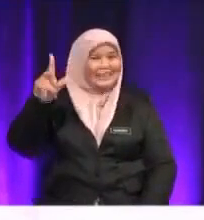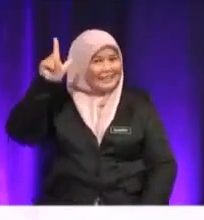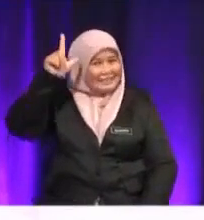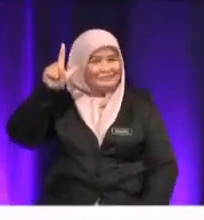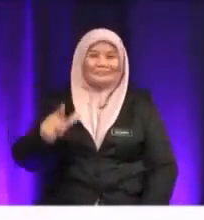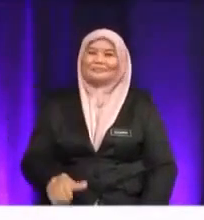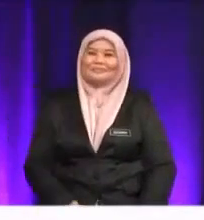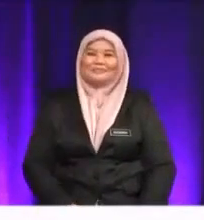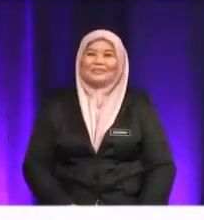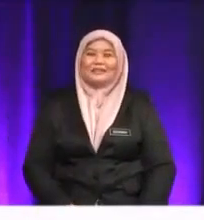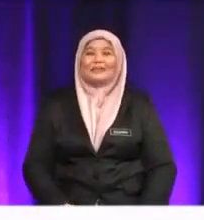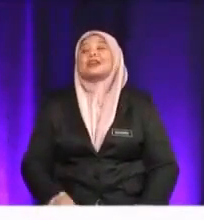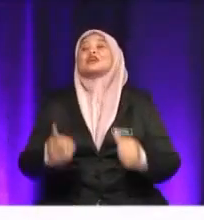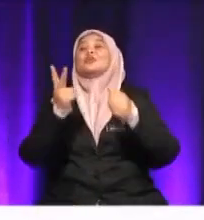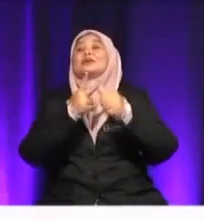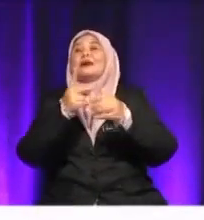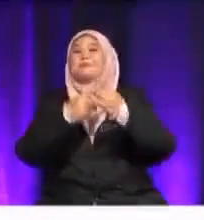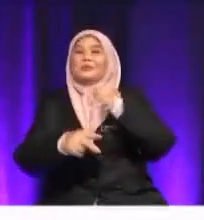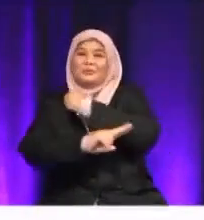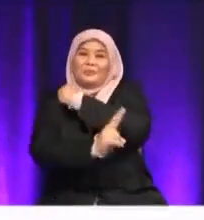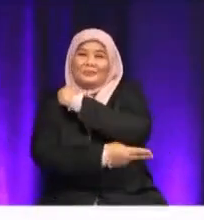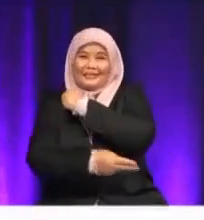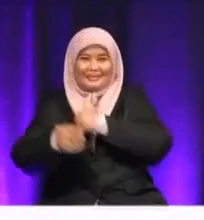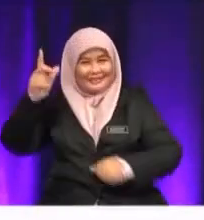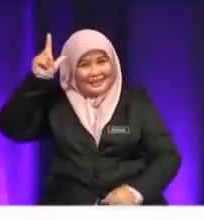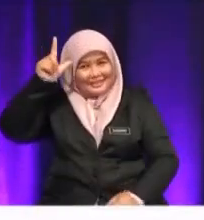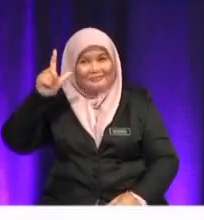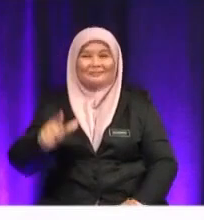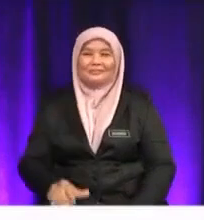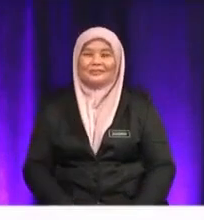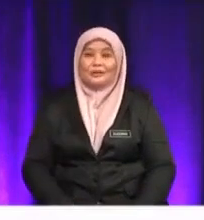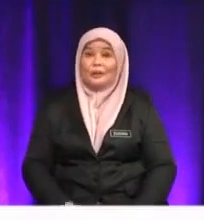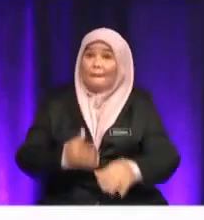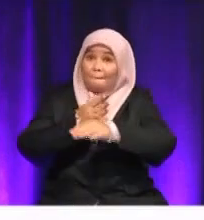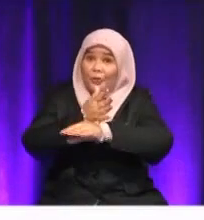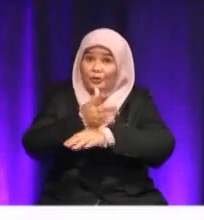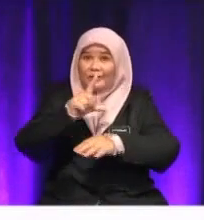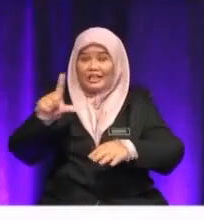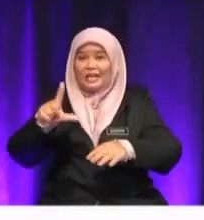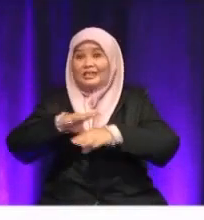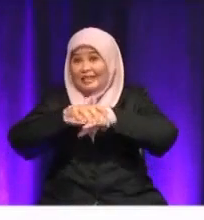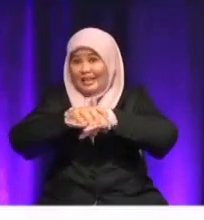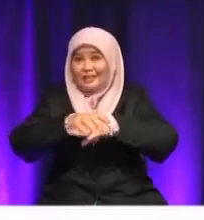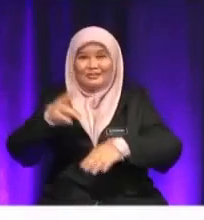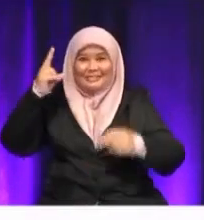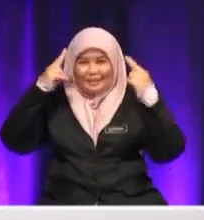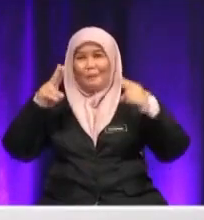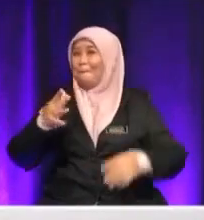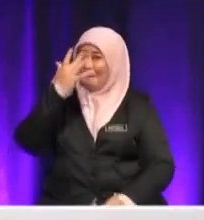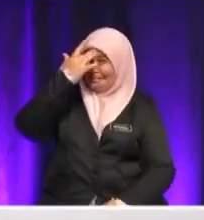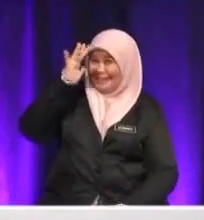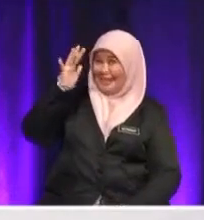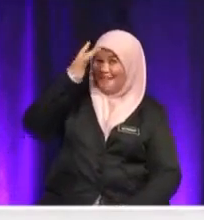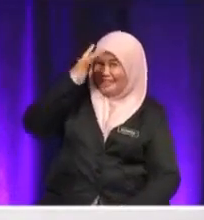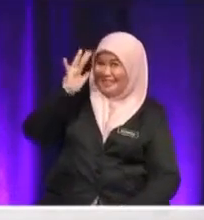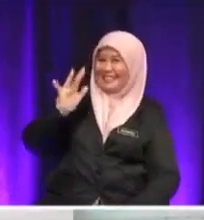ustaz. Okey. Yang kedua, apa hukumannya Hakim dalam firman Allah tu? Potonglah tangan ustaz. Okey, pandai.